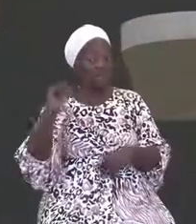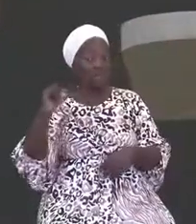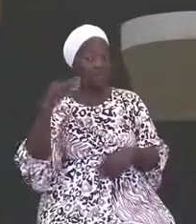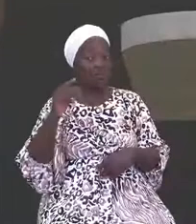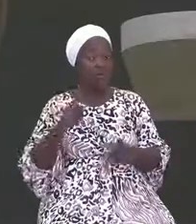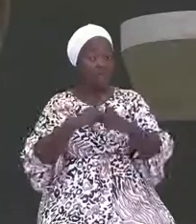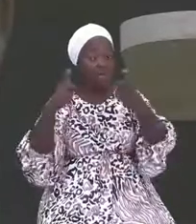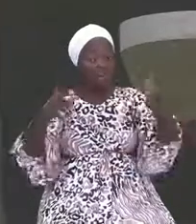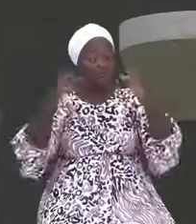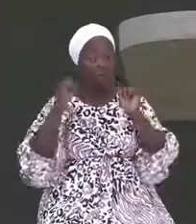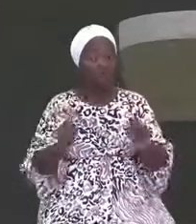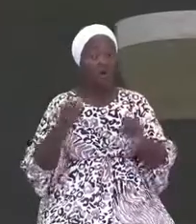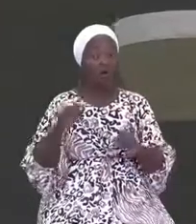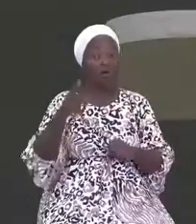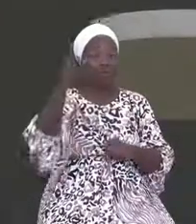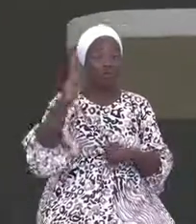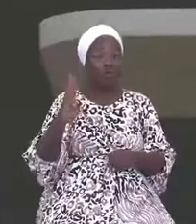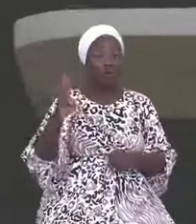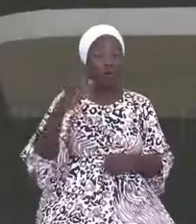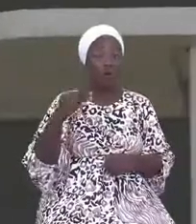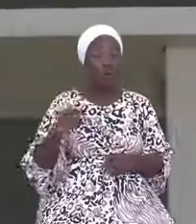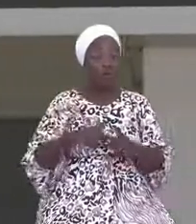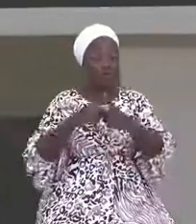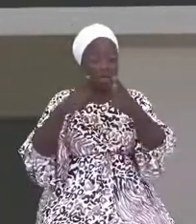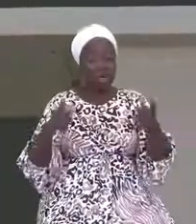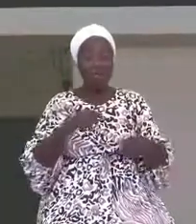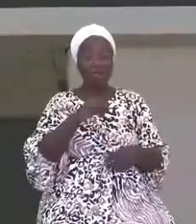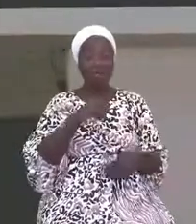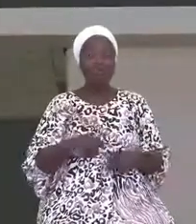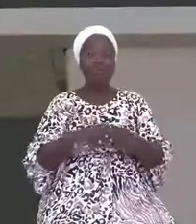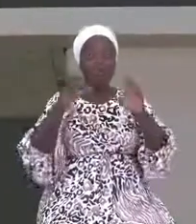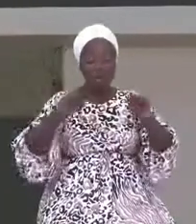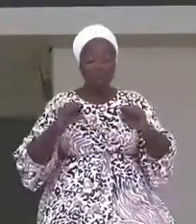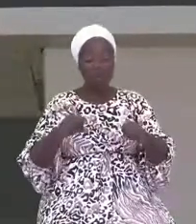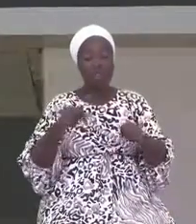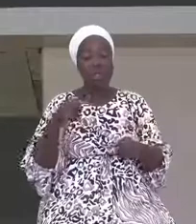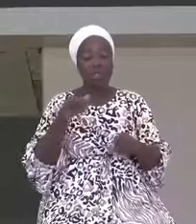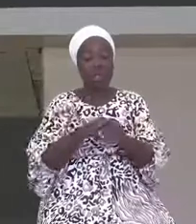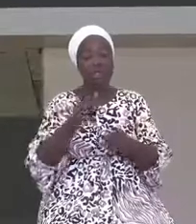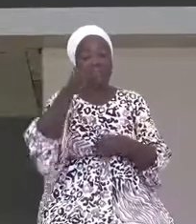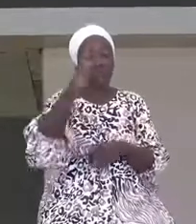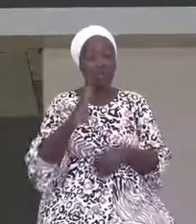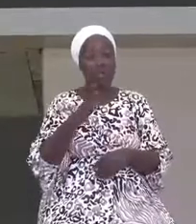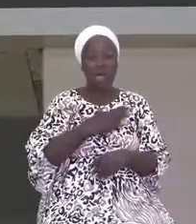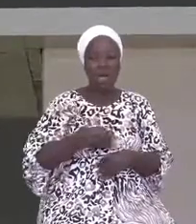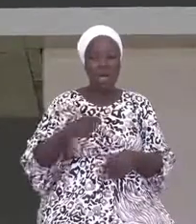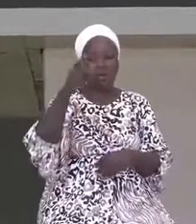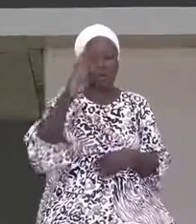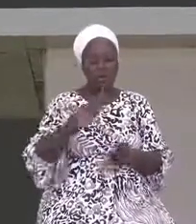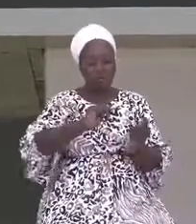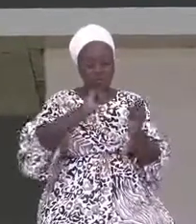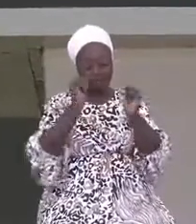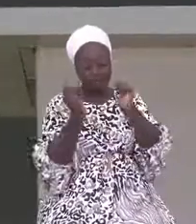de la puissance immense de Dieu, il est parvenu à la possibilité incommensurable de Dieu. Dieu